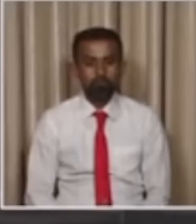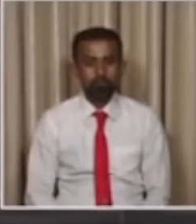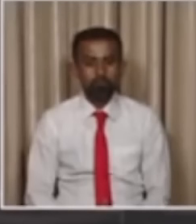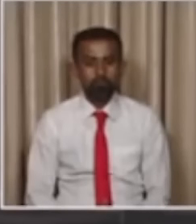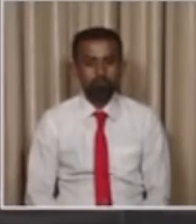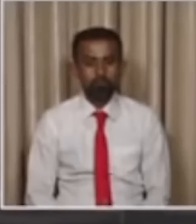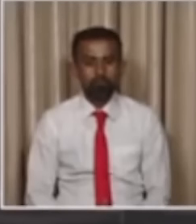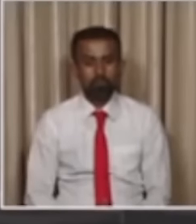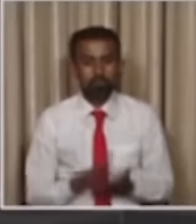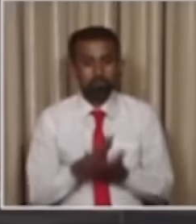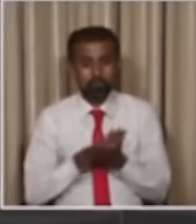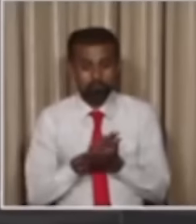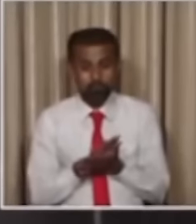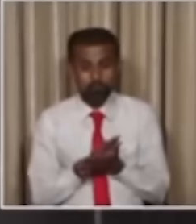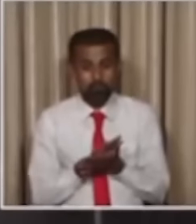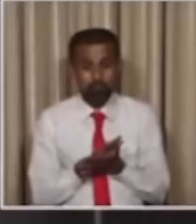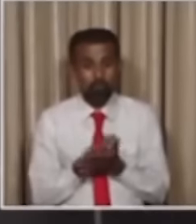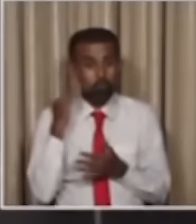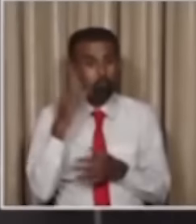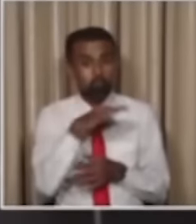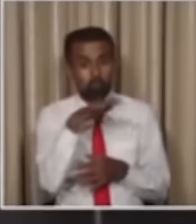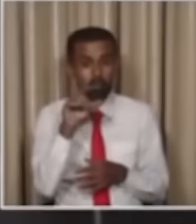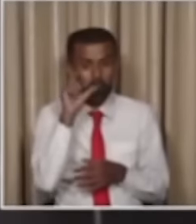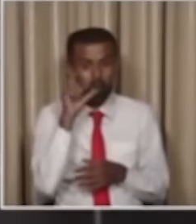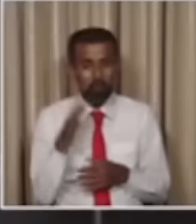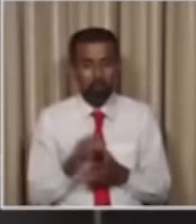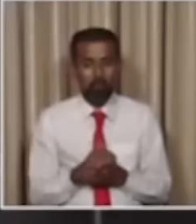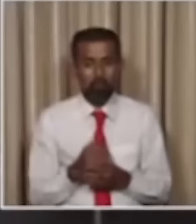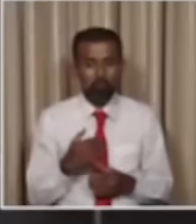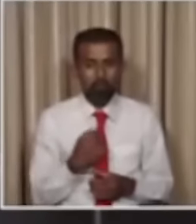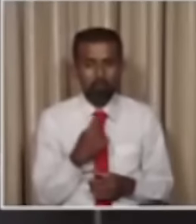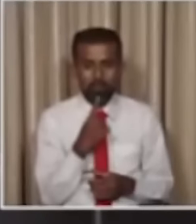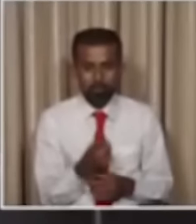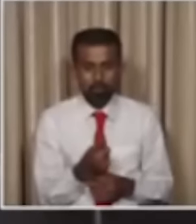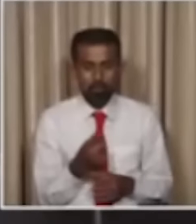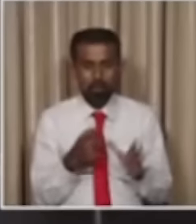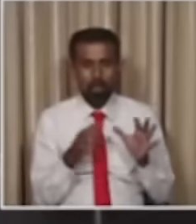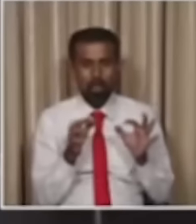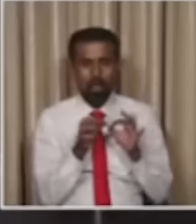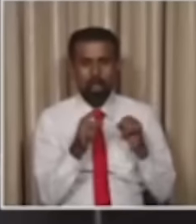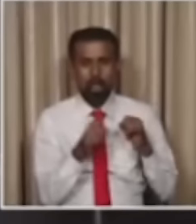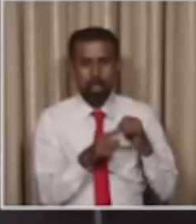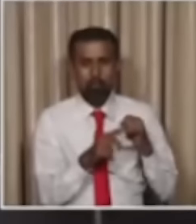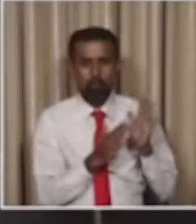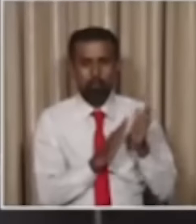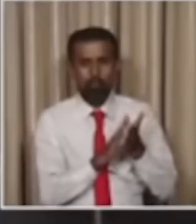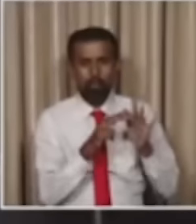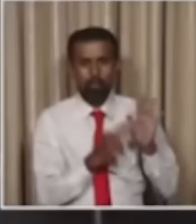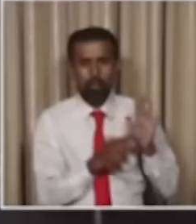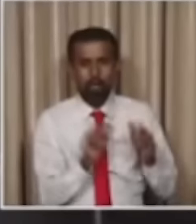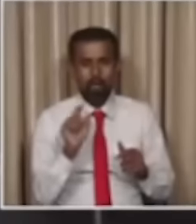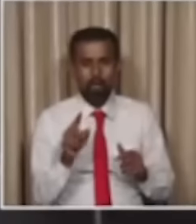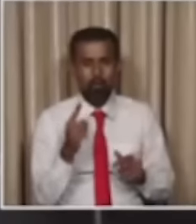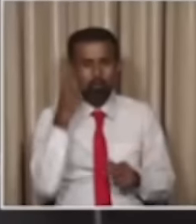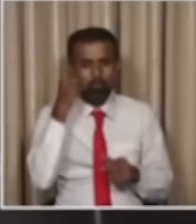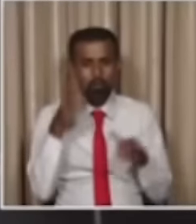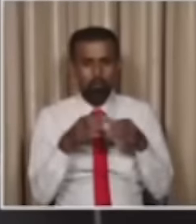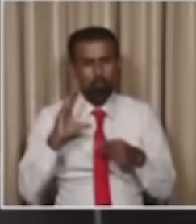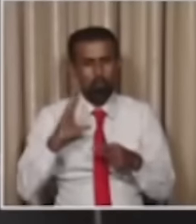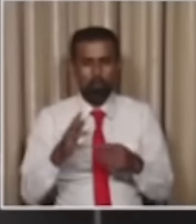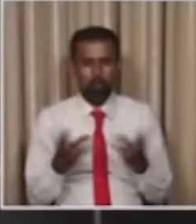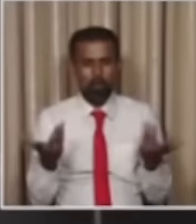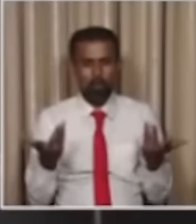මට පැහැදිලි කරගන්න, මේ ජනතාව බලන් ඉන්නවා. මේ මම කිව්වේ දැන් ඇත්තටම අබුහින් කියන නම මන් දන්නවා බුද්ධ්‍යංශ මෝඩ වෙන්නේ නැහැ.